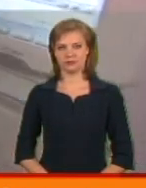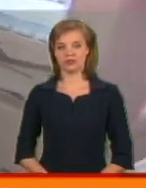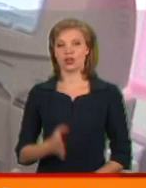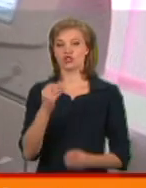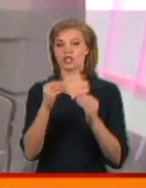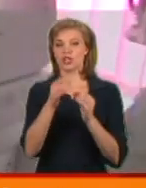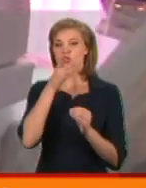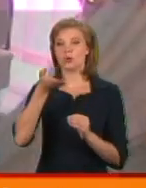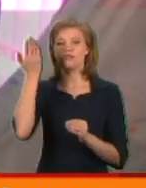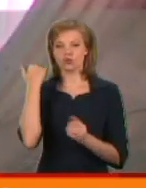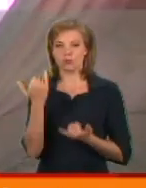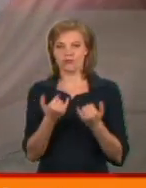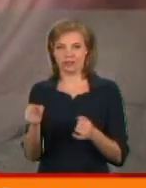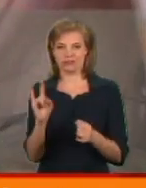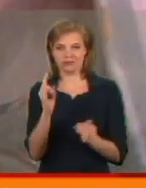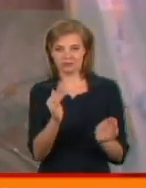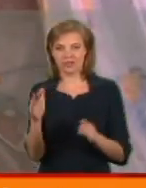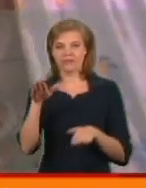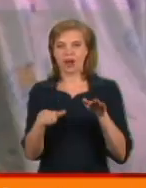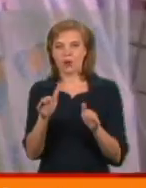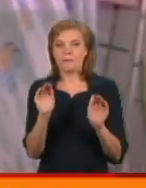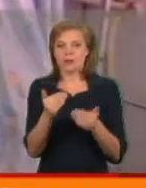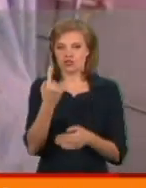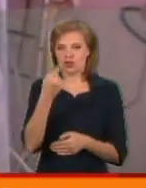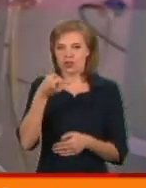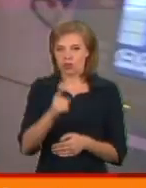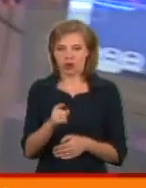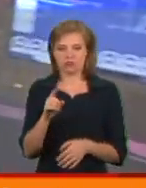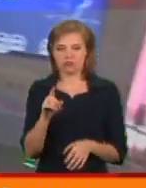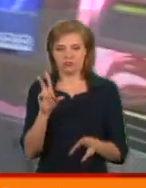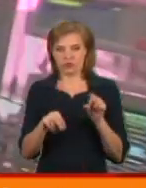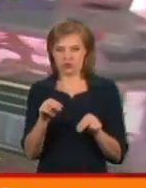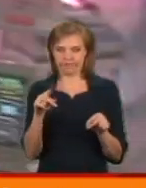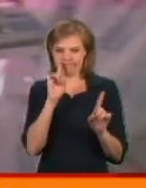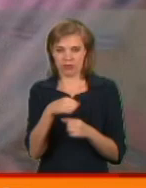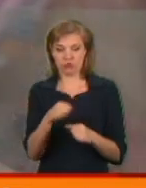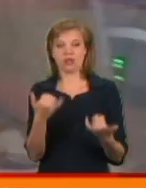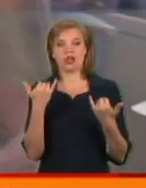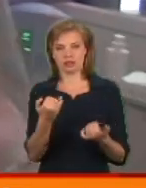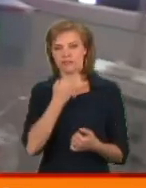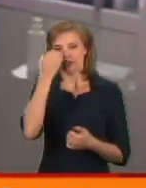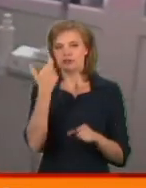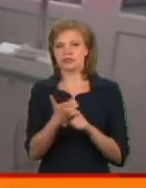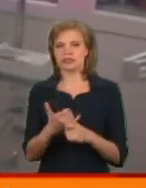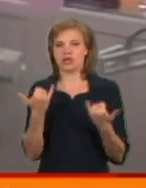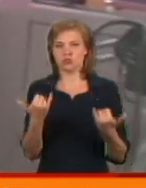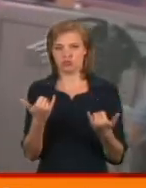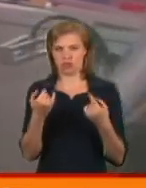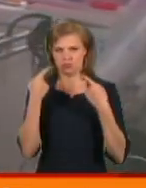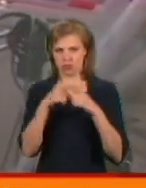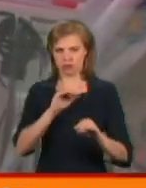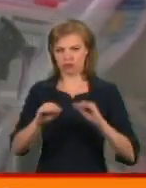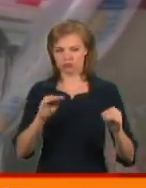Ще 10 років тому виходжувати немовляток вагою менше кілограма здавалося неможливим. Та нині завдяки надсучасному